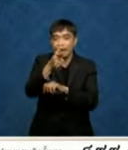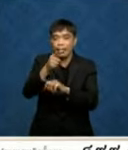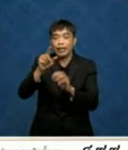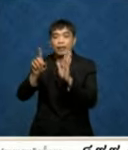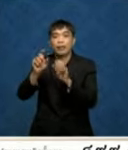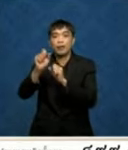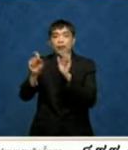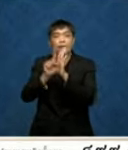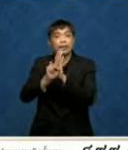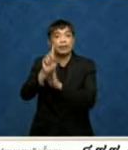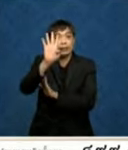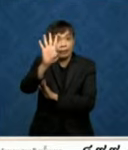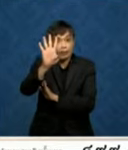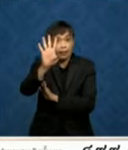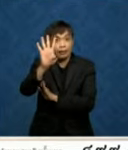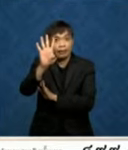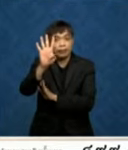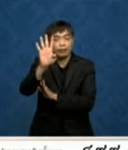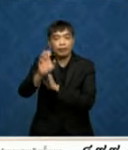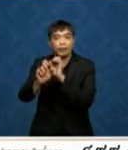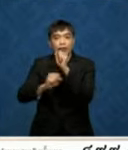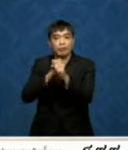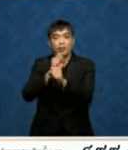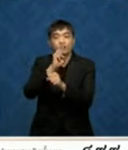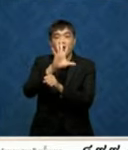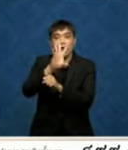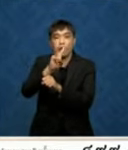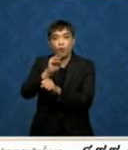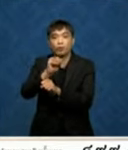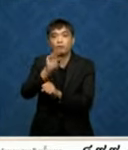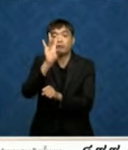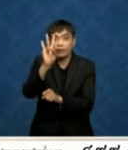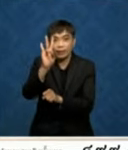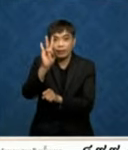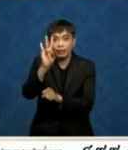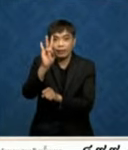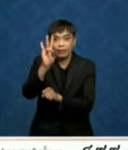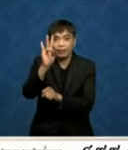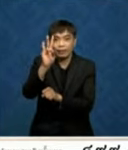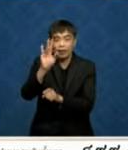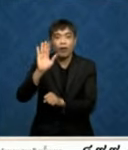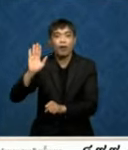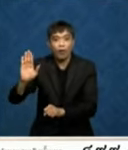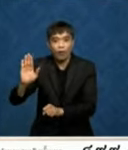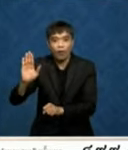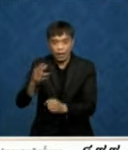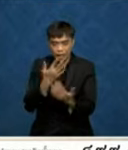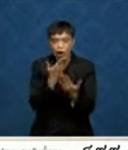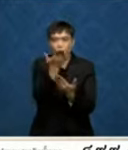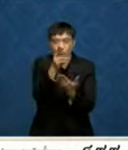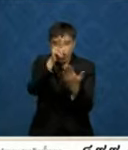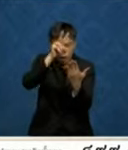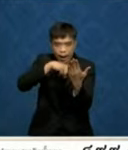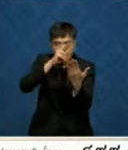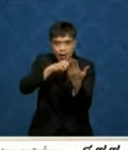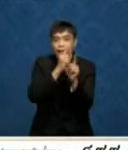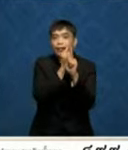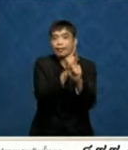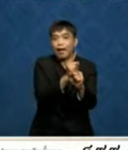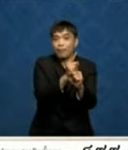สอดคล้องกับกฎหมายดังกล่าวหรือไม่นะครับผมขออนุญาตอ่านนะครับเพราะว่ามันเป็นข้อกฎหมายแล้วผมจะอภิปรายตามน